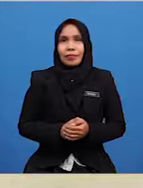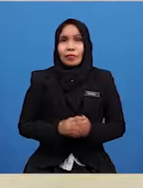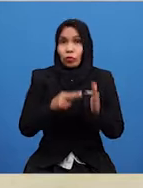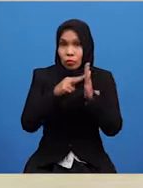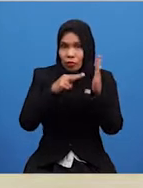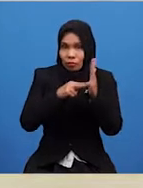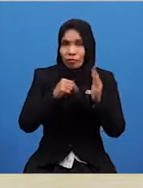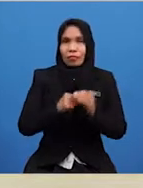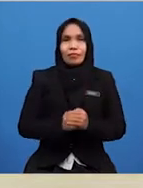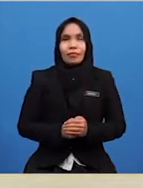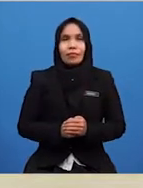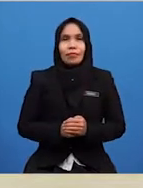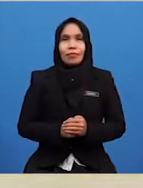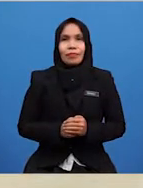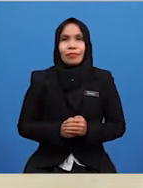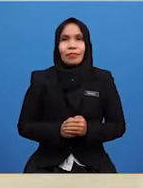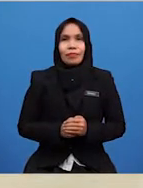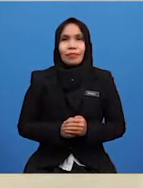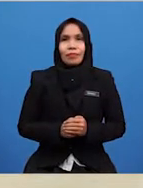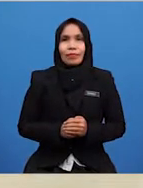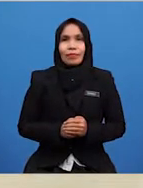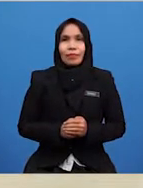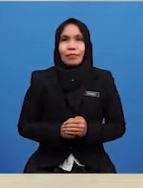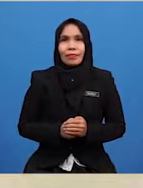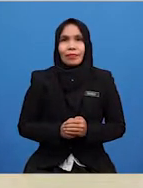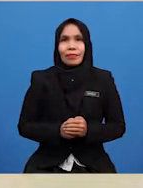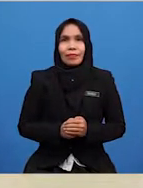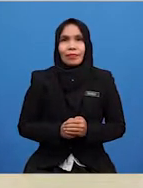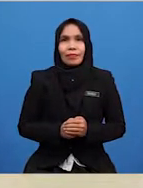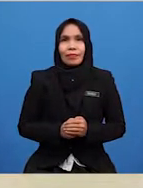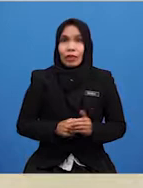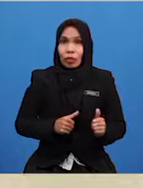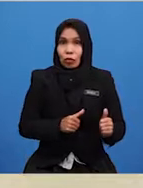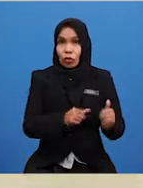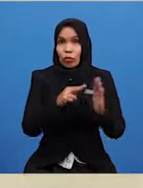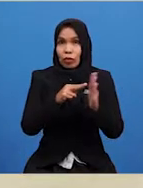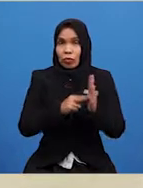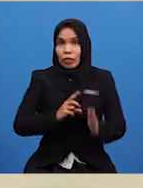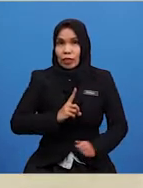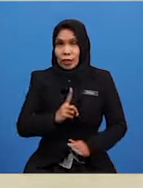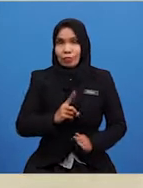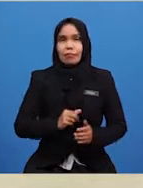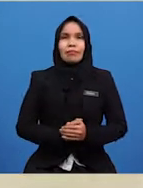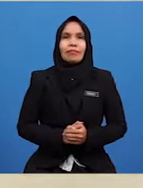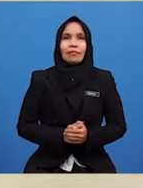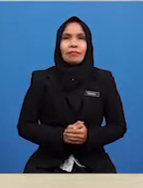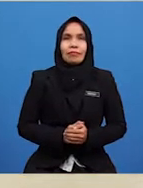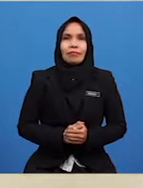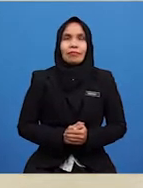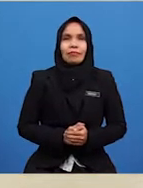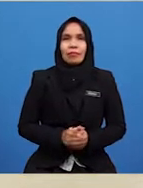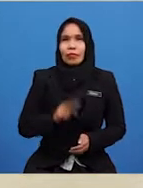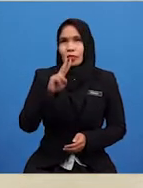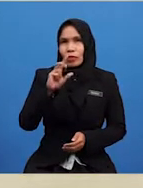dan Undang-Undang Laut Melaka digubal berdasarkan Undang-Undang Islam. Manakala, ulama